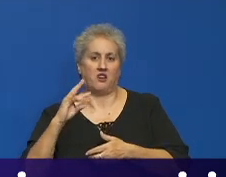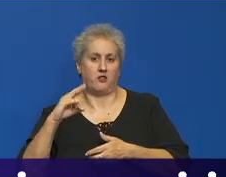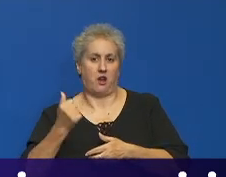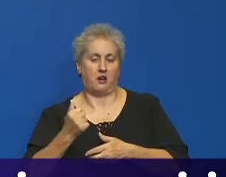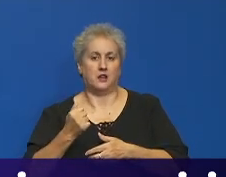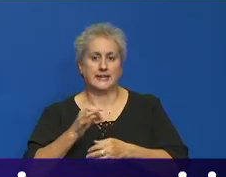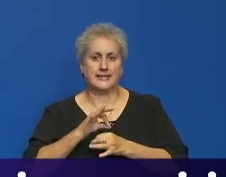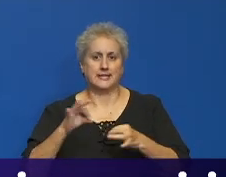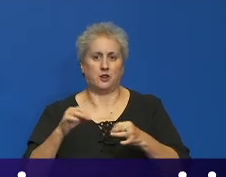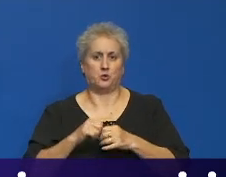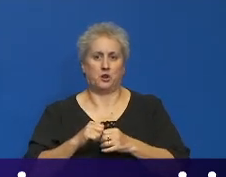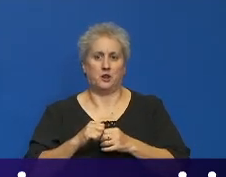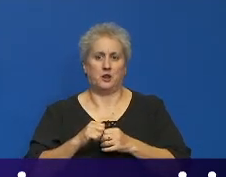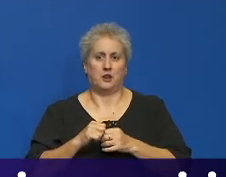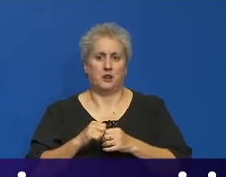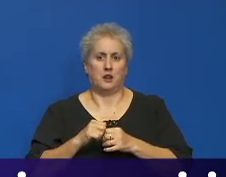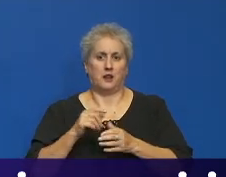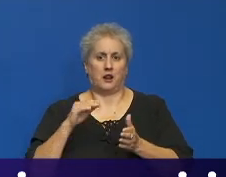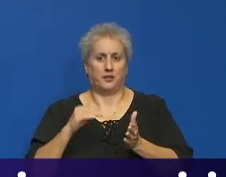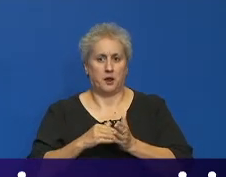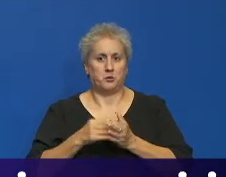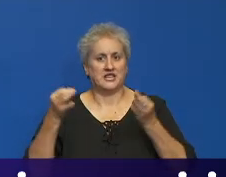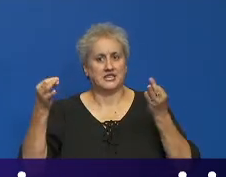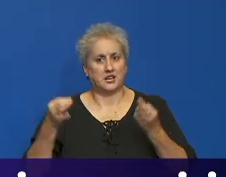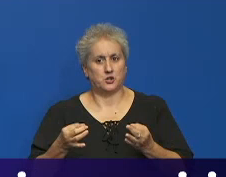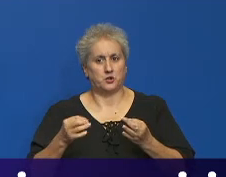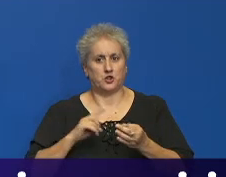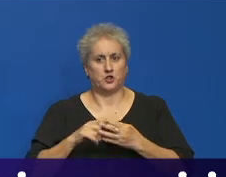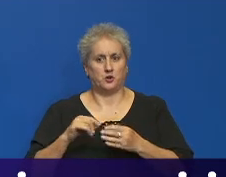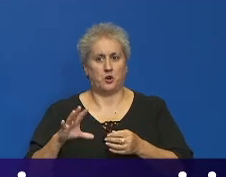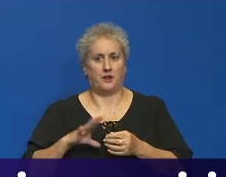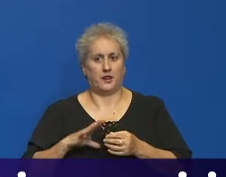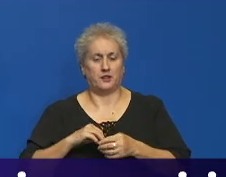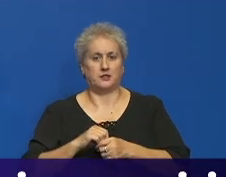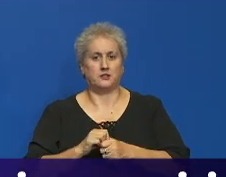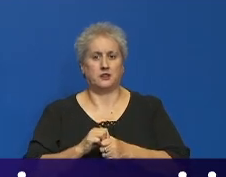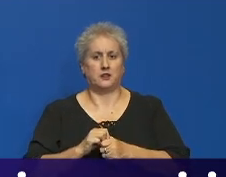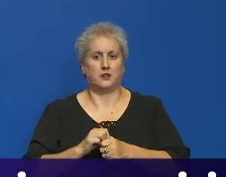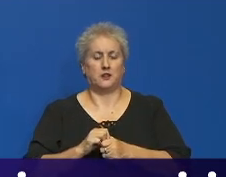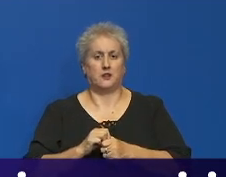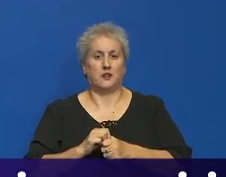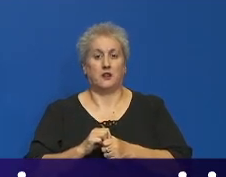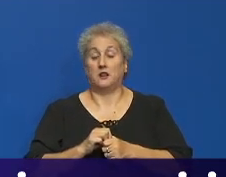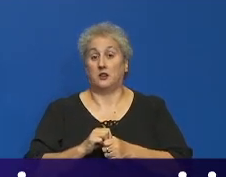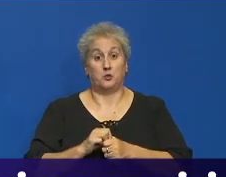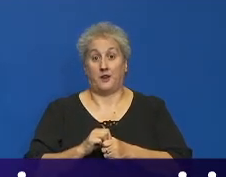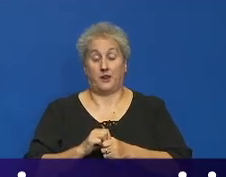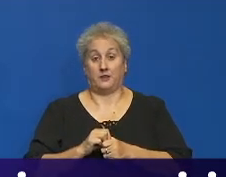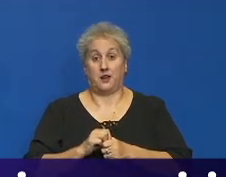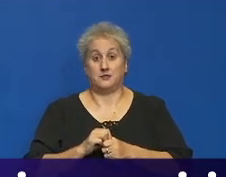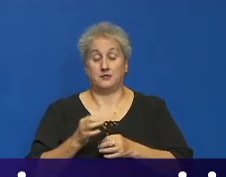că dacă reiese că trebuie scăzut și nu afectează... Nu scăzut, dacă... Dacă nu